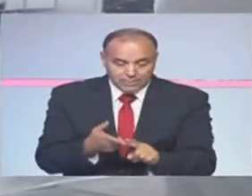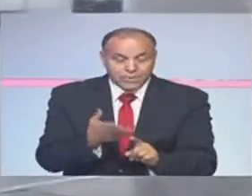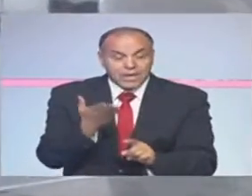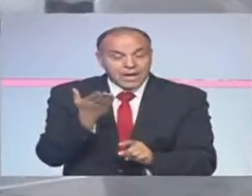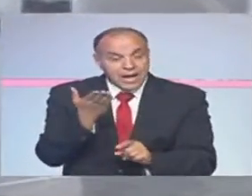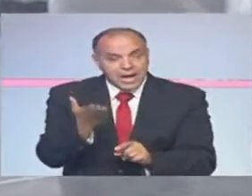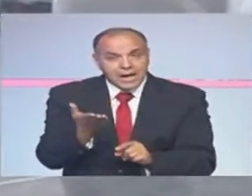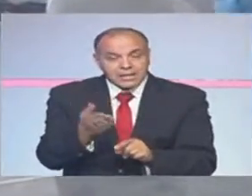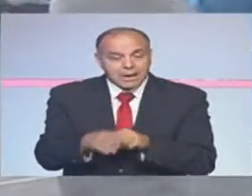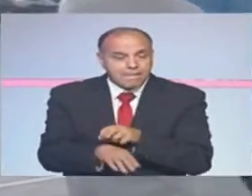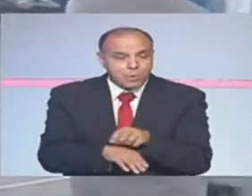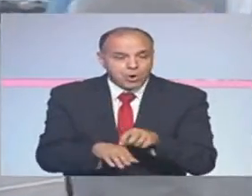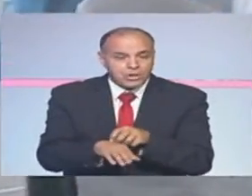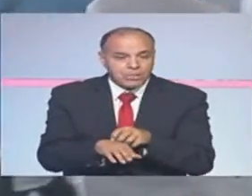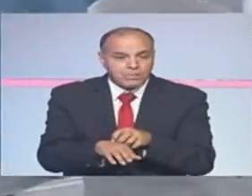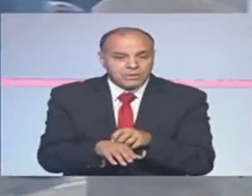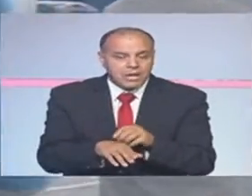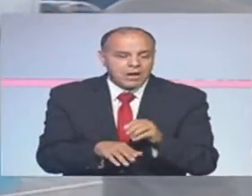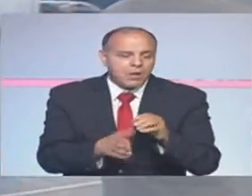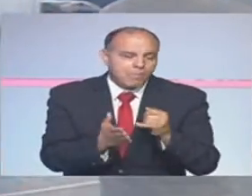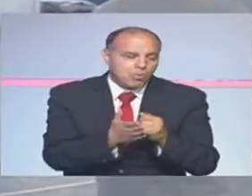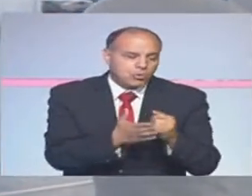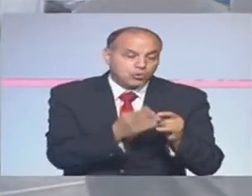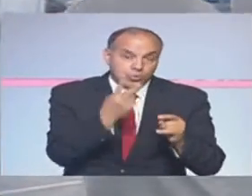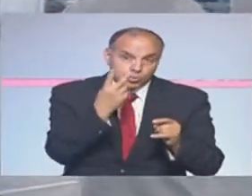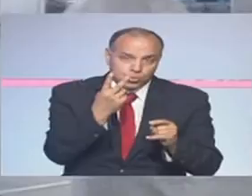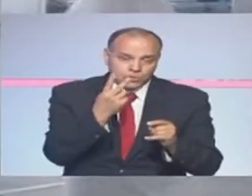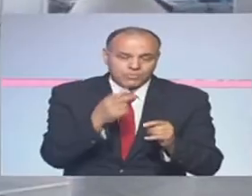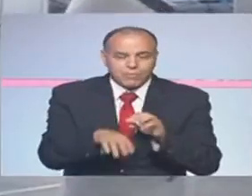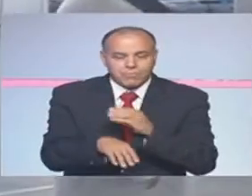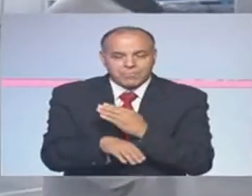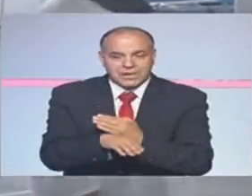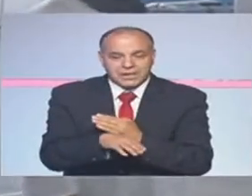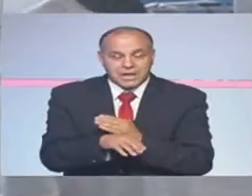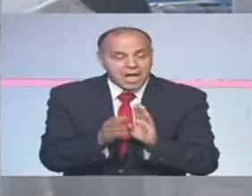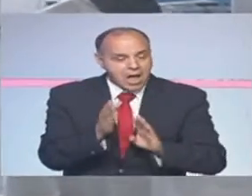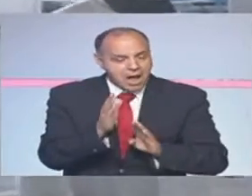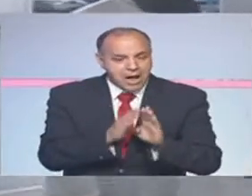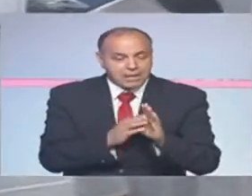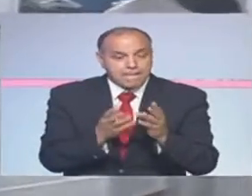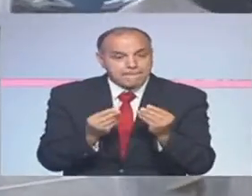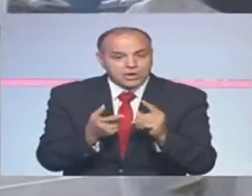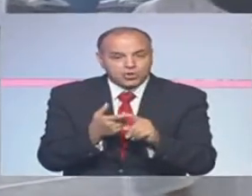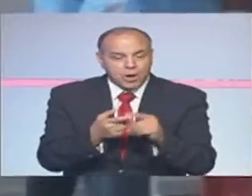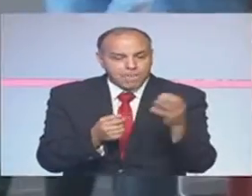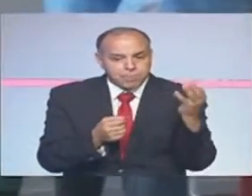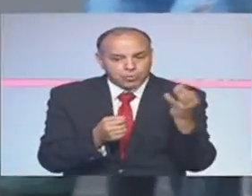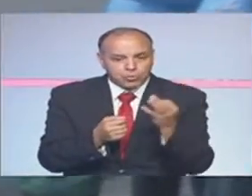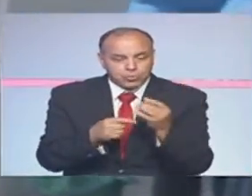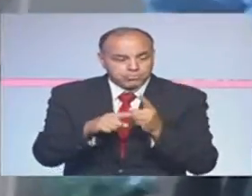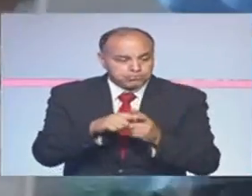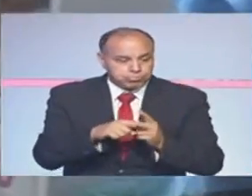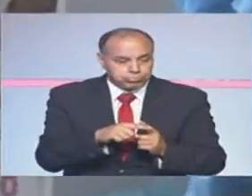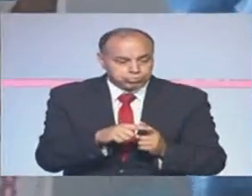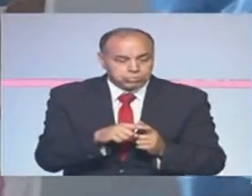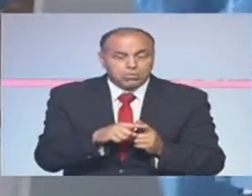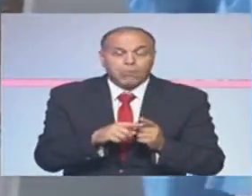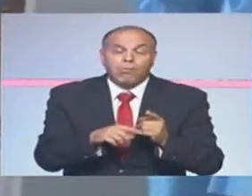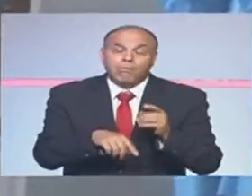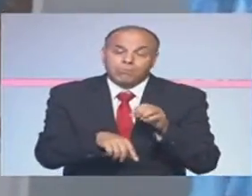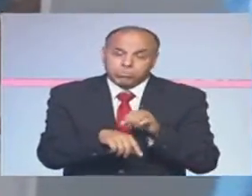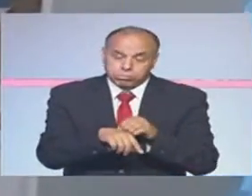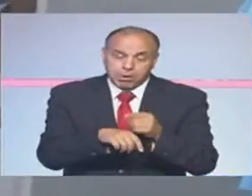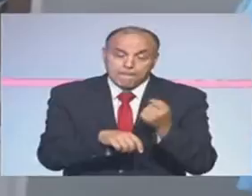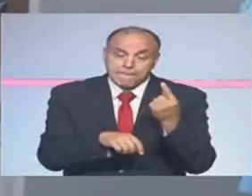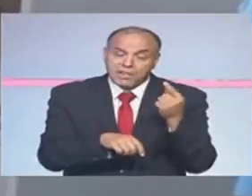خاصه بمعتمديتي بالخير و سيدي بوبكر التي تفوق فيهما نسبه ايجابيه تحليل المائه